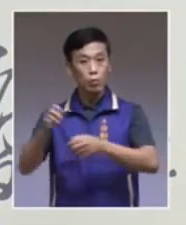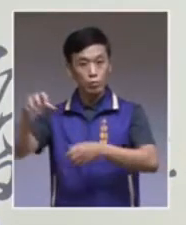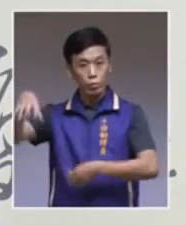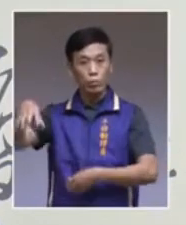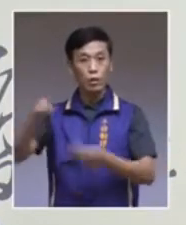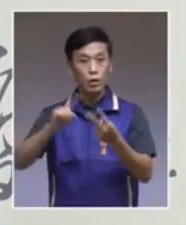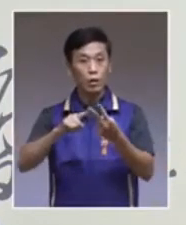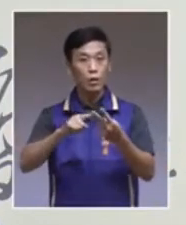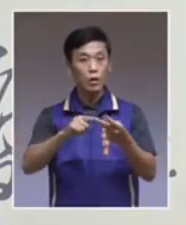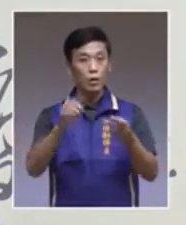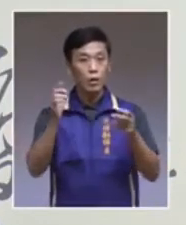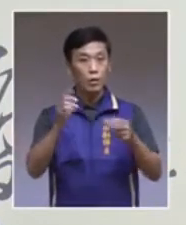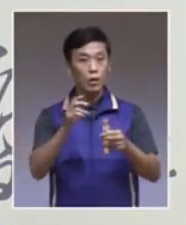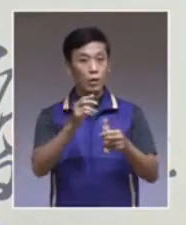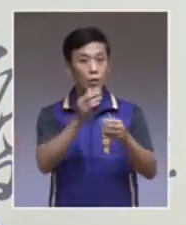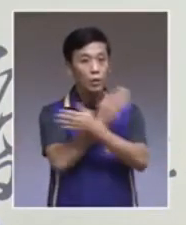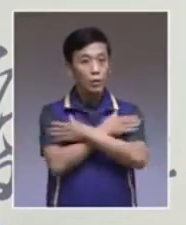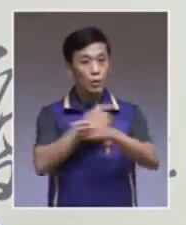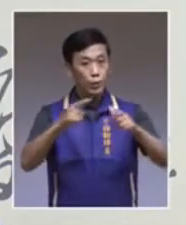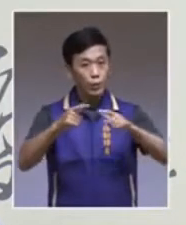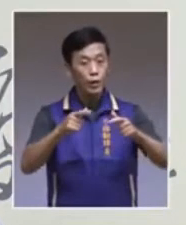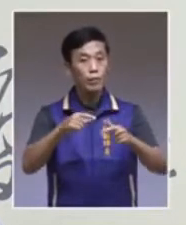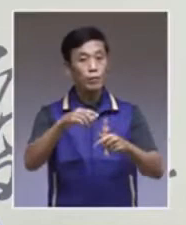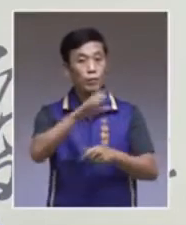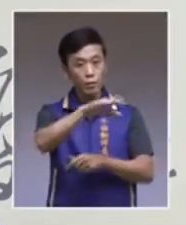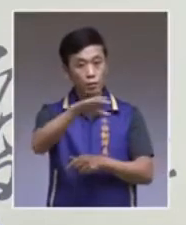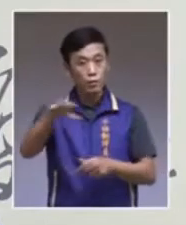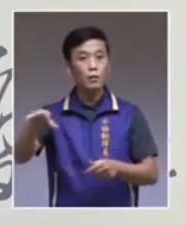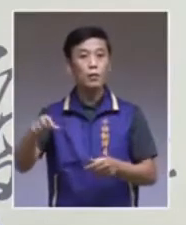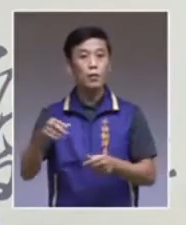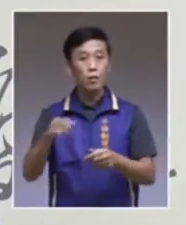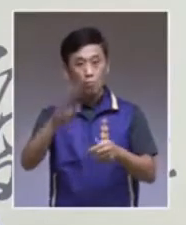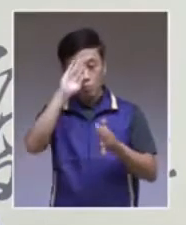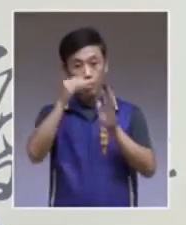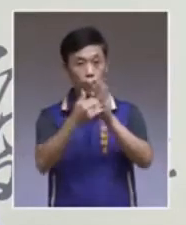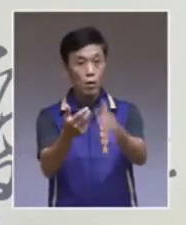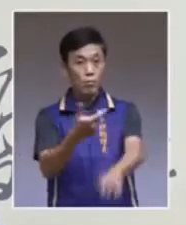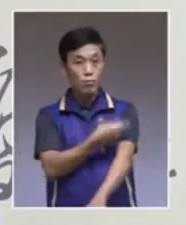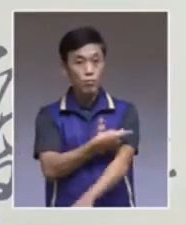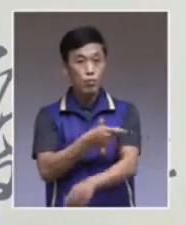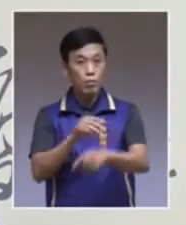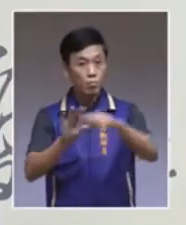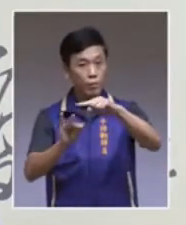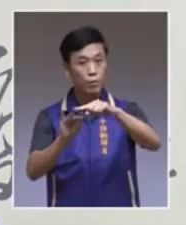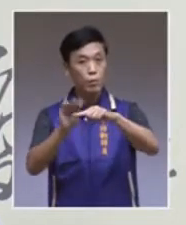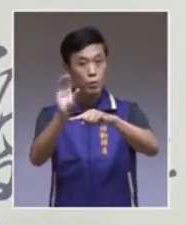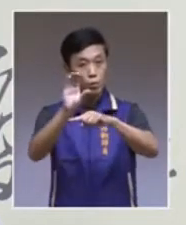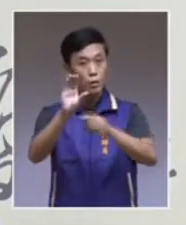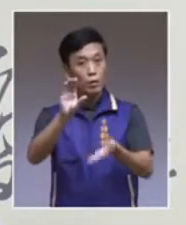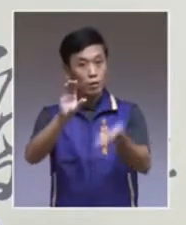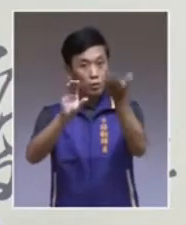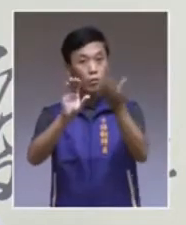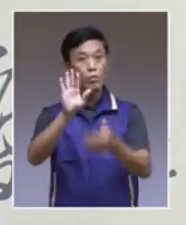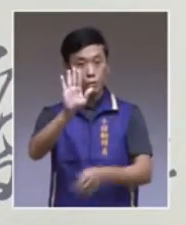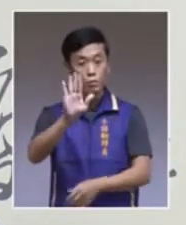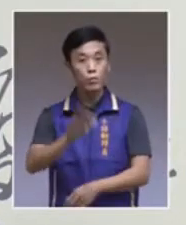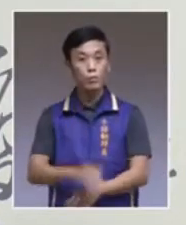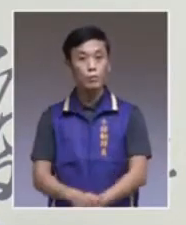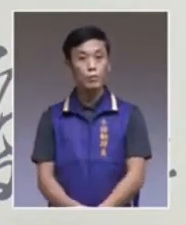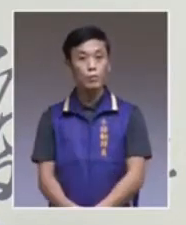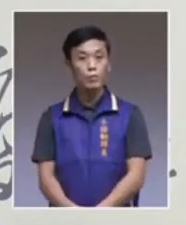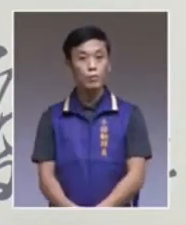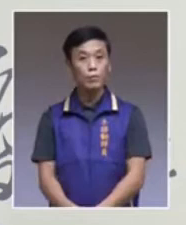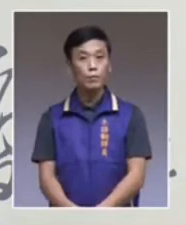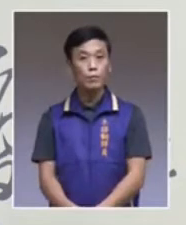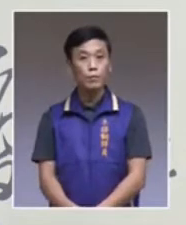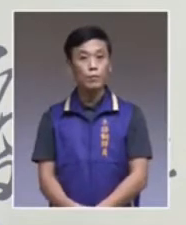是托儿所幼儿园，我们不仅说打疫苗的比例都高达90%以上，我们的